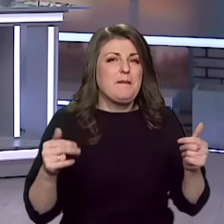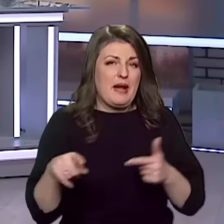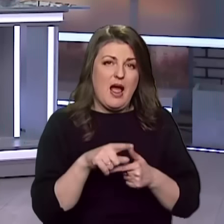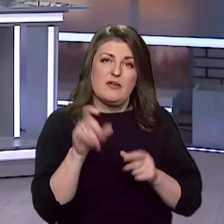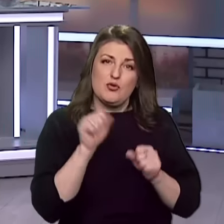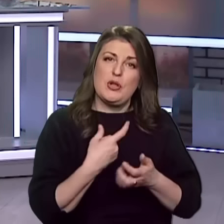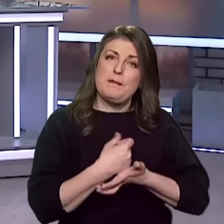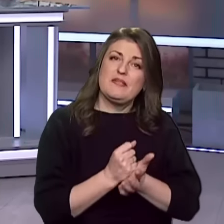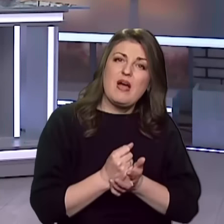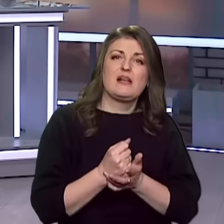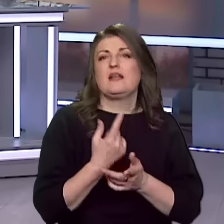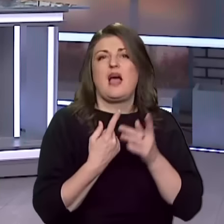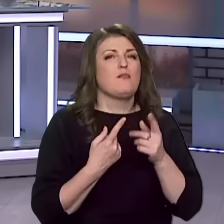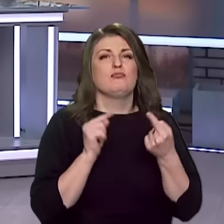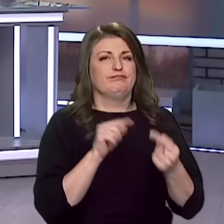спростувати цю інформацію?